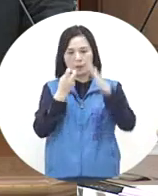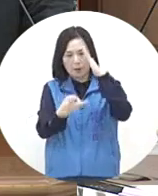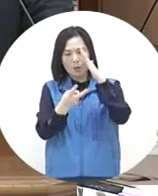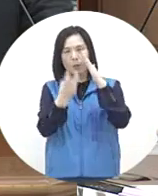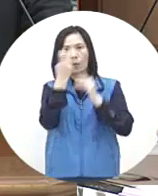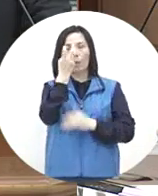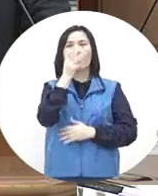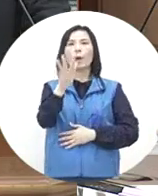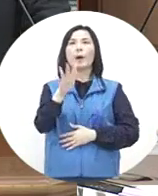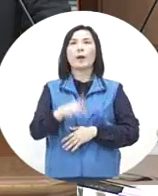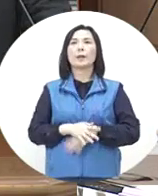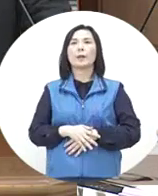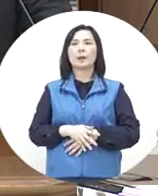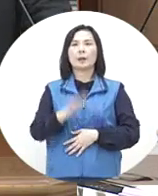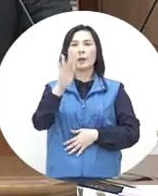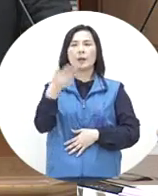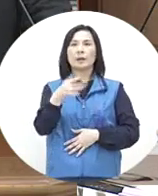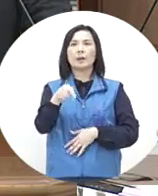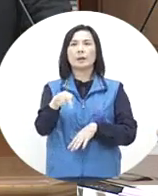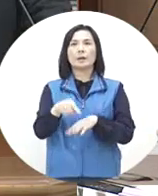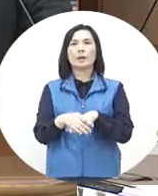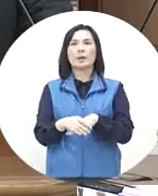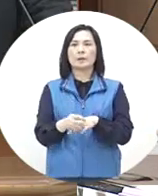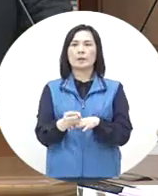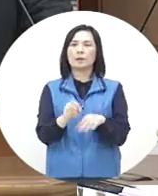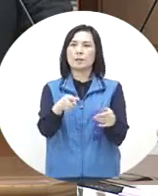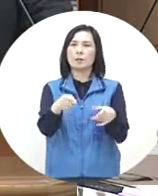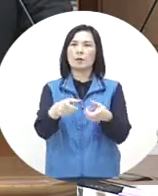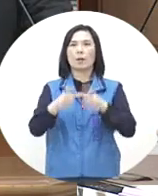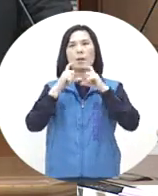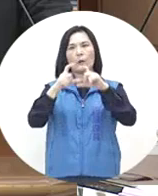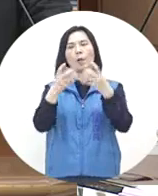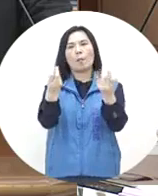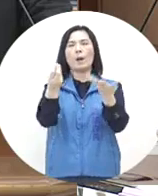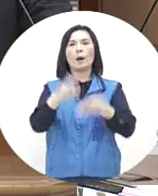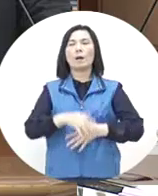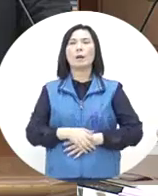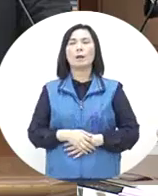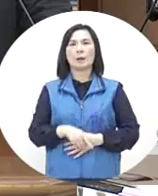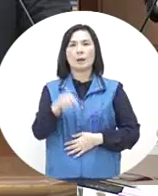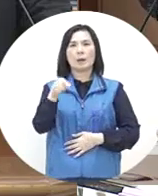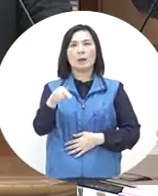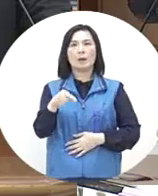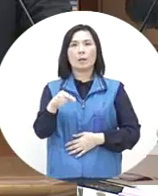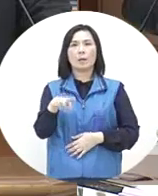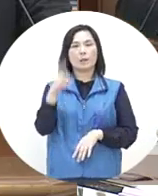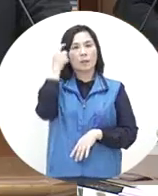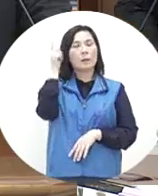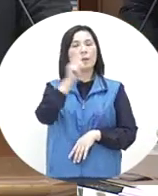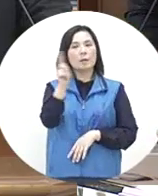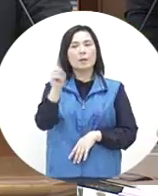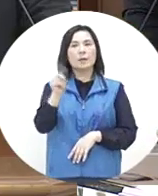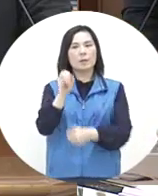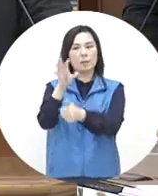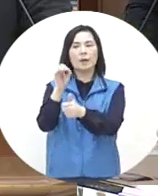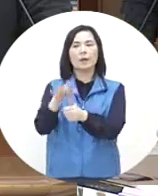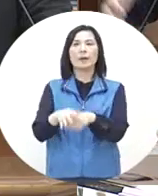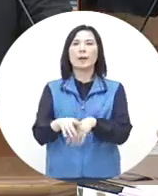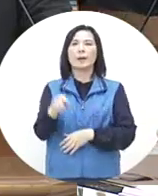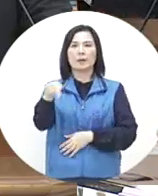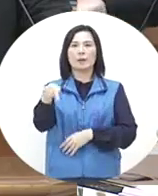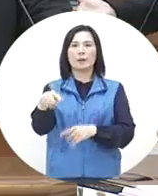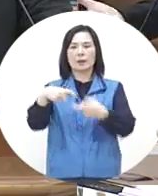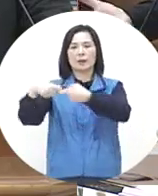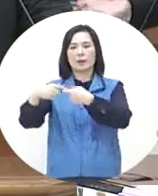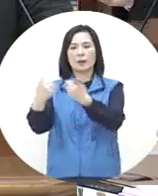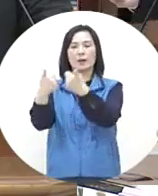是没有极毒性反应，那。我把这个局端的这个意见呢，给大左岸联合会，现在